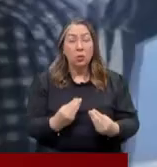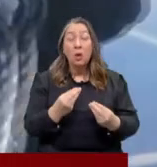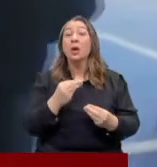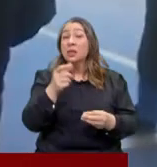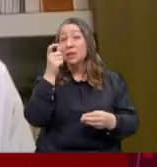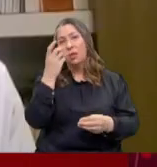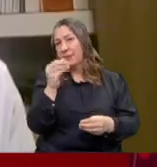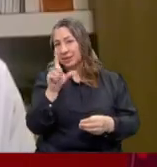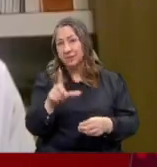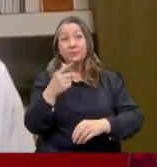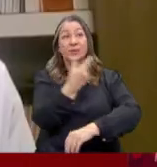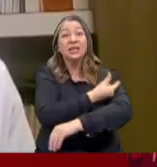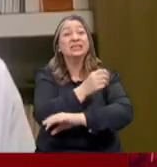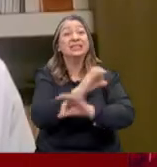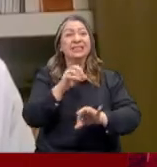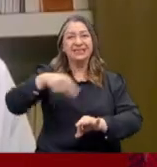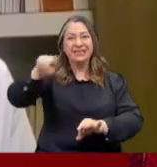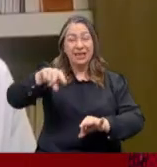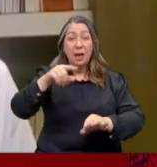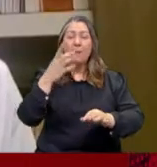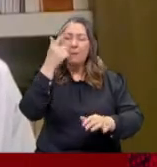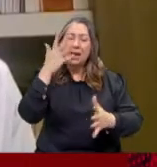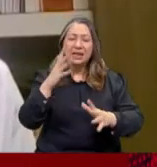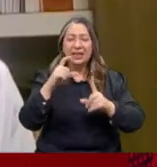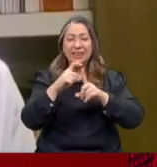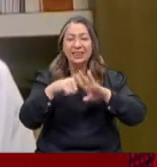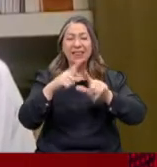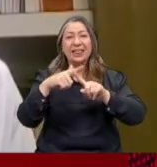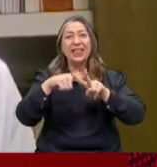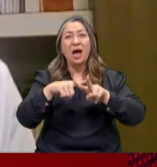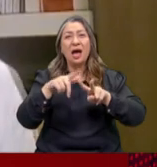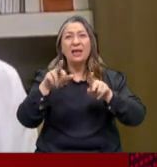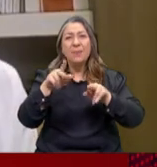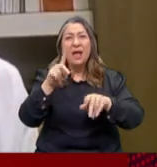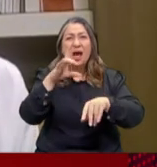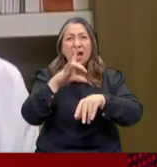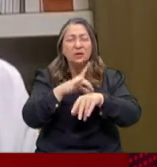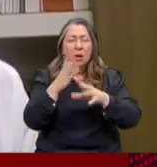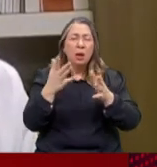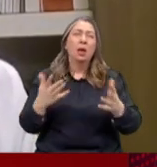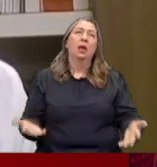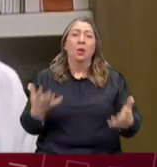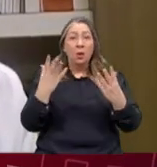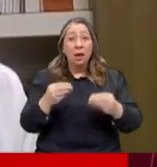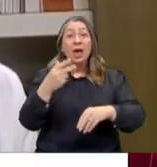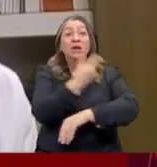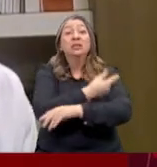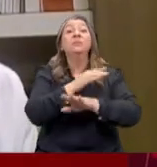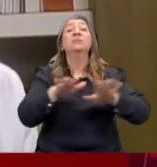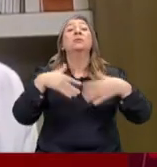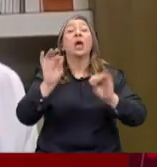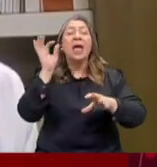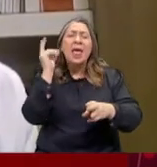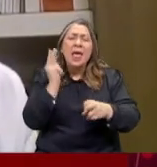Dikkatli olmamız lazım. Aşısızlarda belki de en az delta kadar hasta edici bir virüs. Aşısı tamamlanmamış